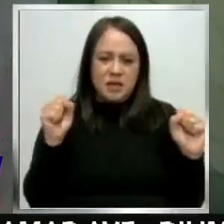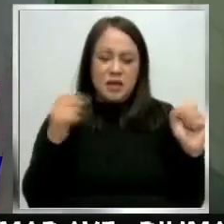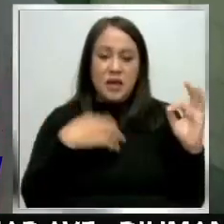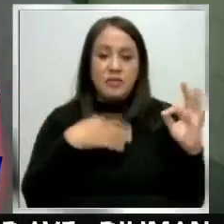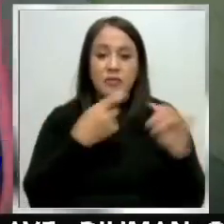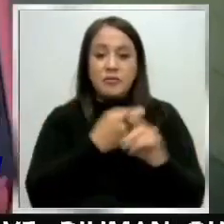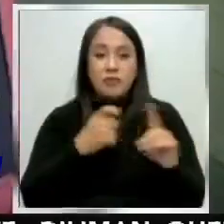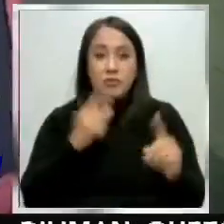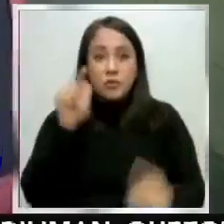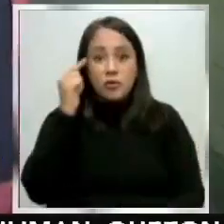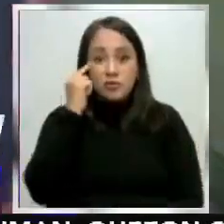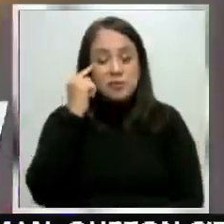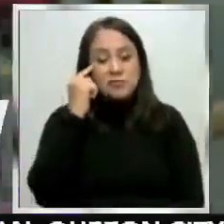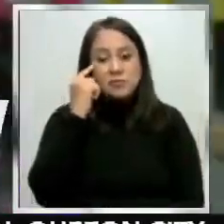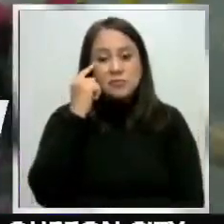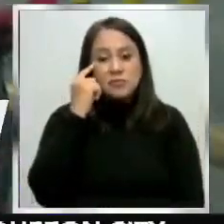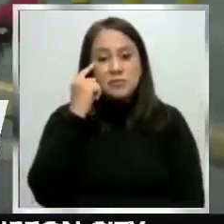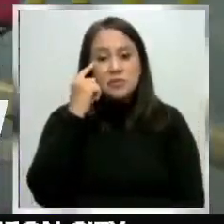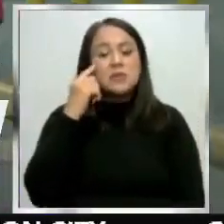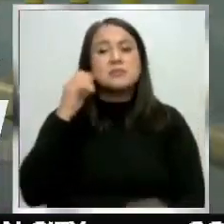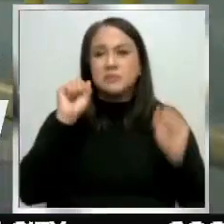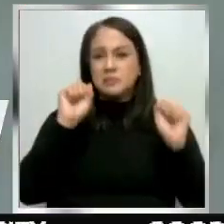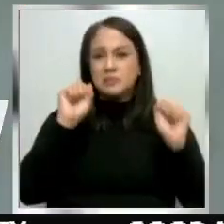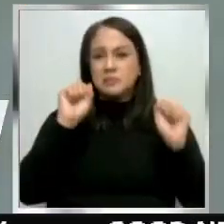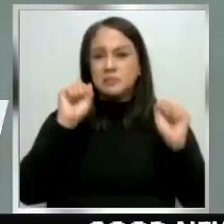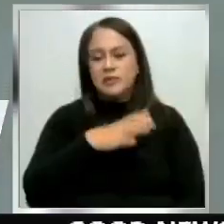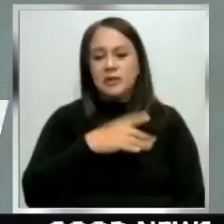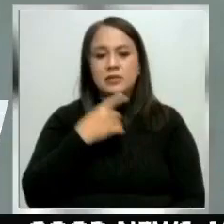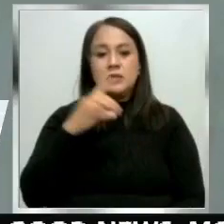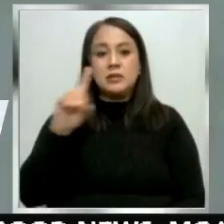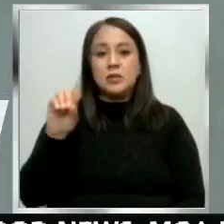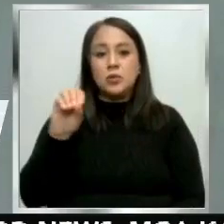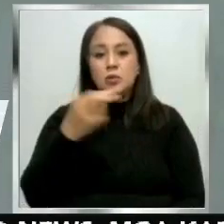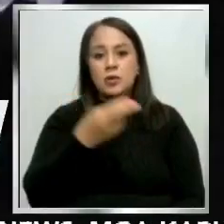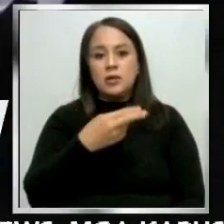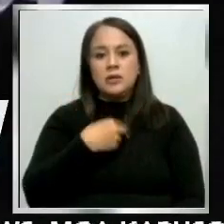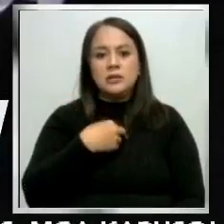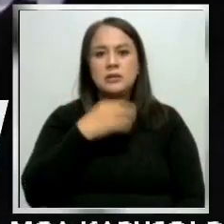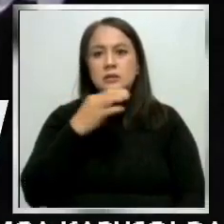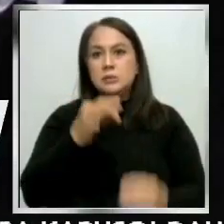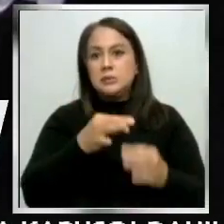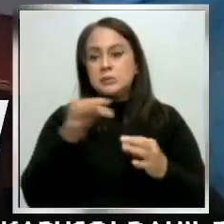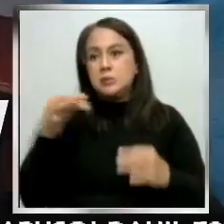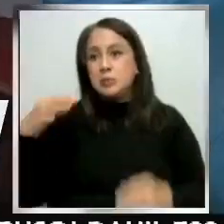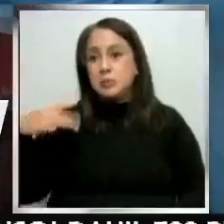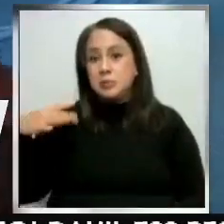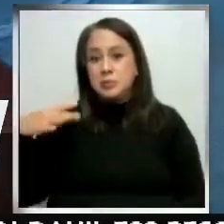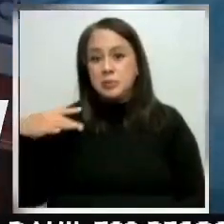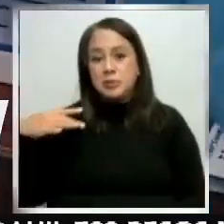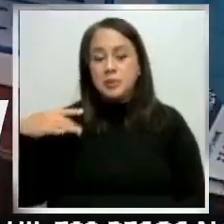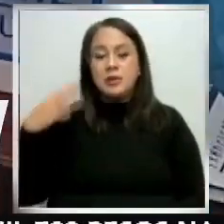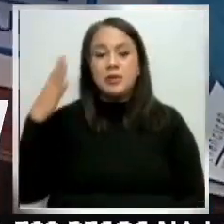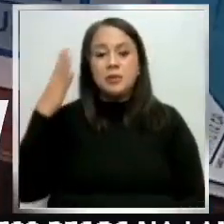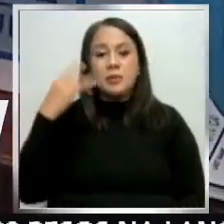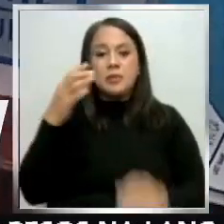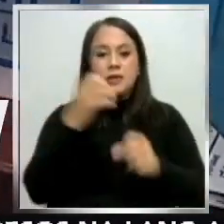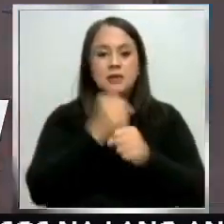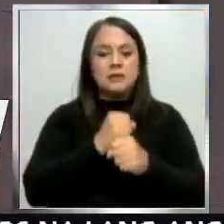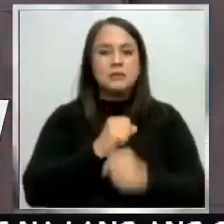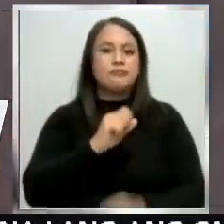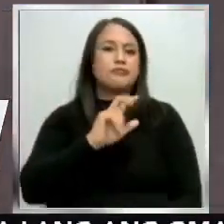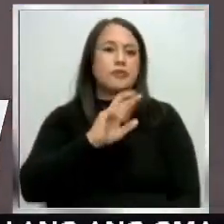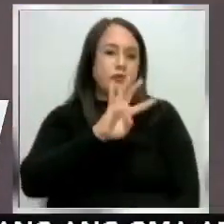gobyerno, kaya okay lang po. Ayon sa DOH, hindi na magtatagal ang paghihintay ng mga tulad ni Jerome para makakuha ng second booster